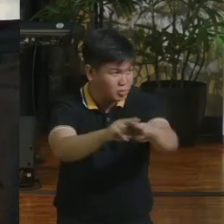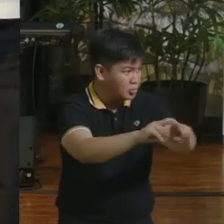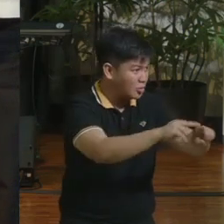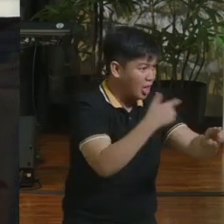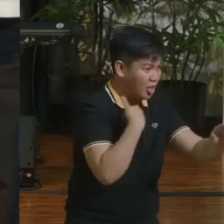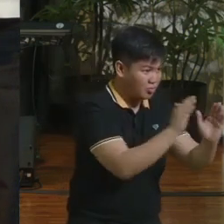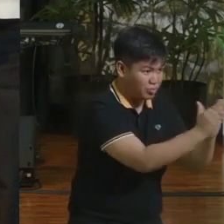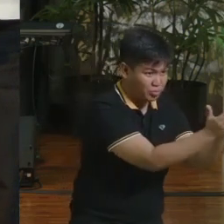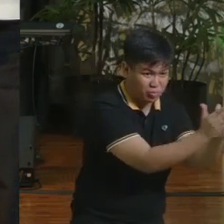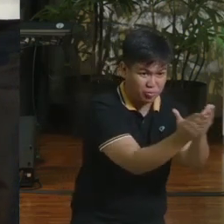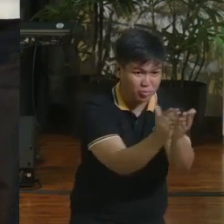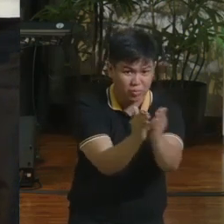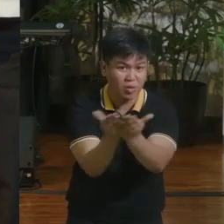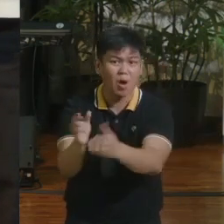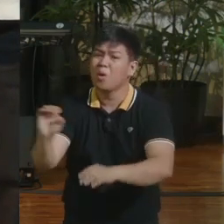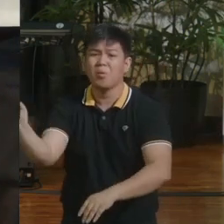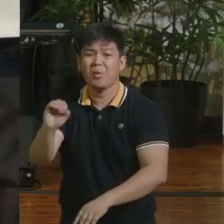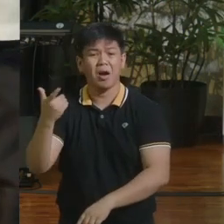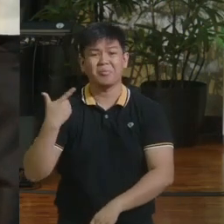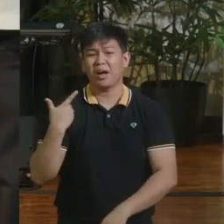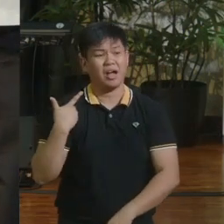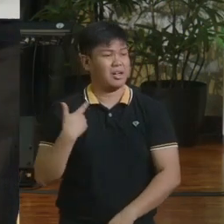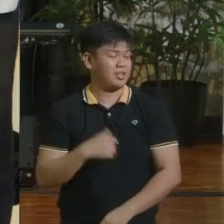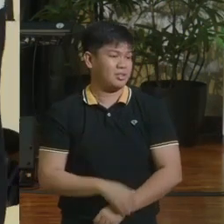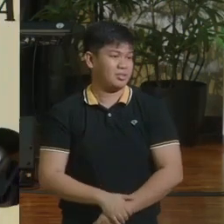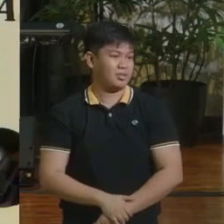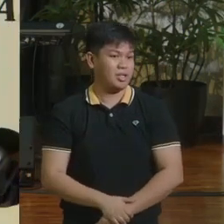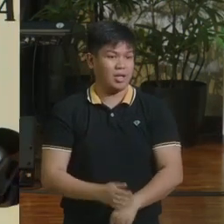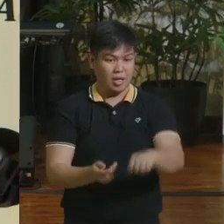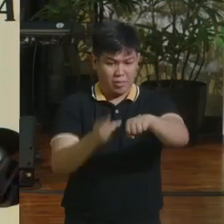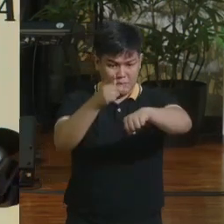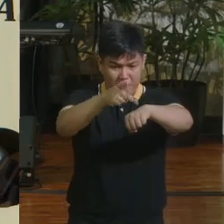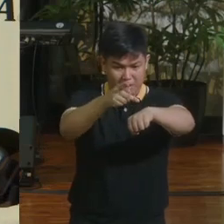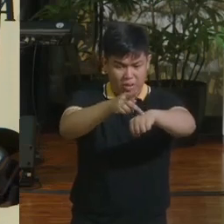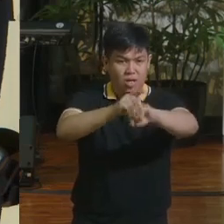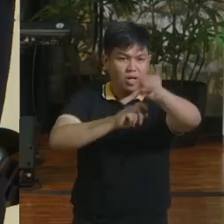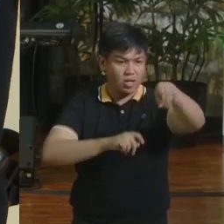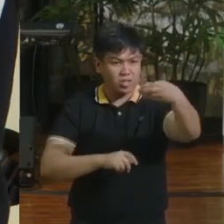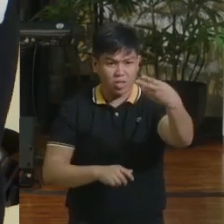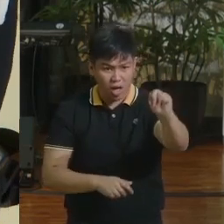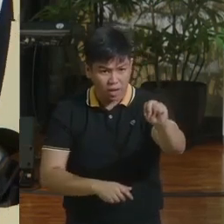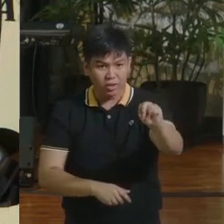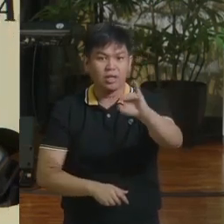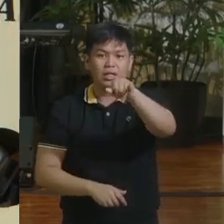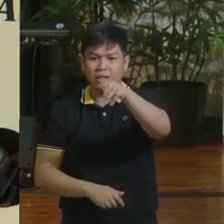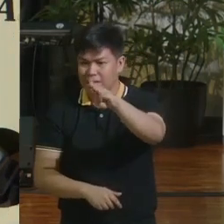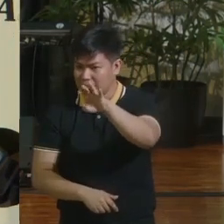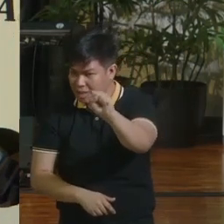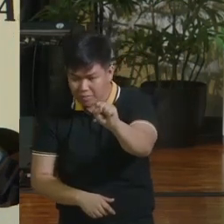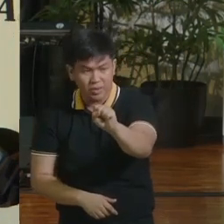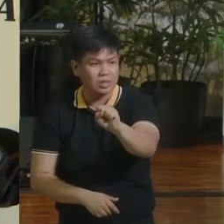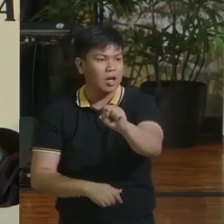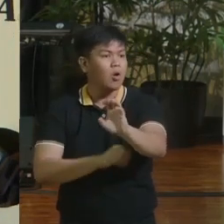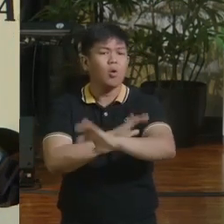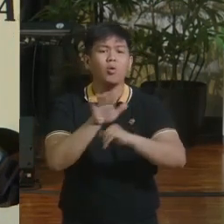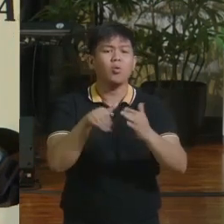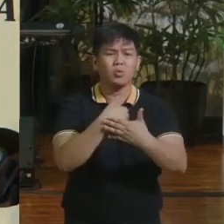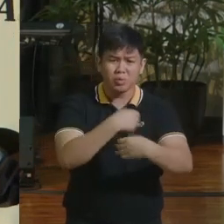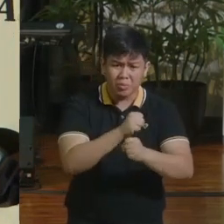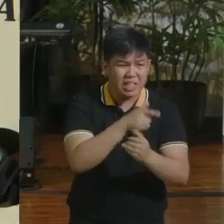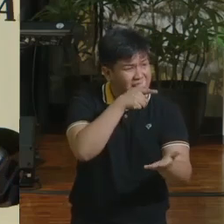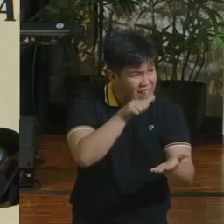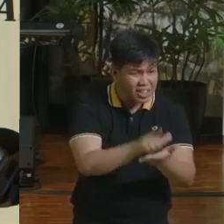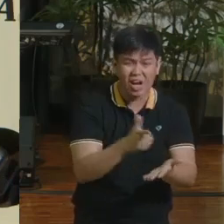sumusulat ng New Testament. Si Peter, si John, si James, siya, no? Ang